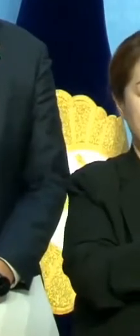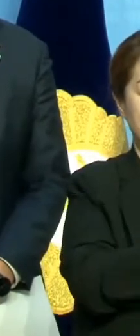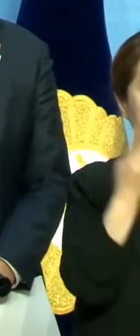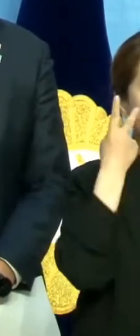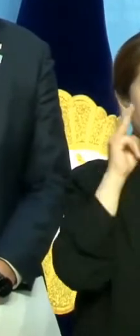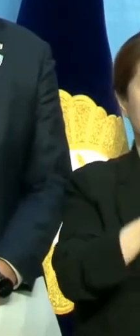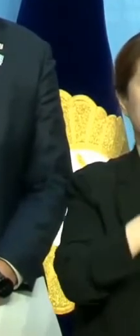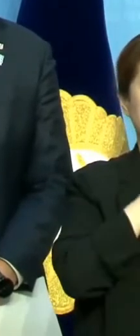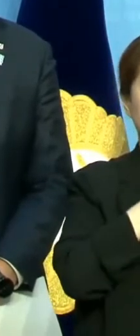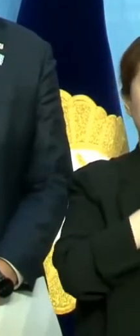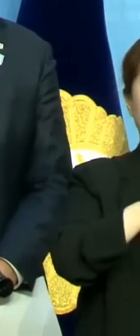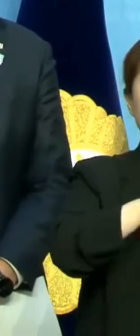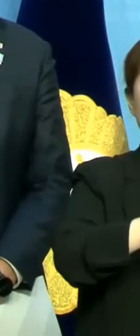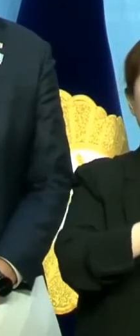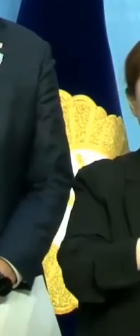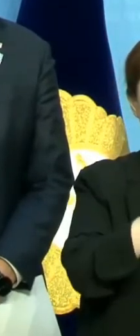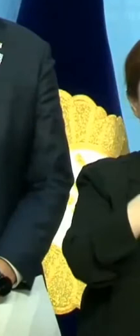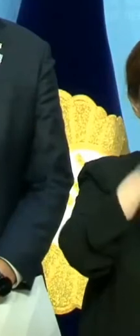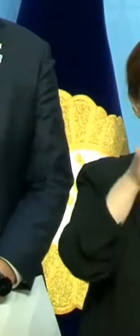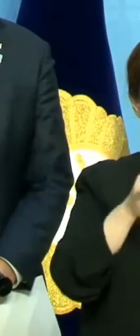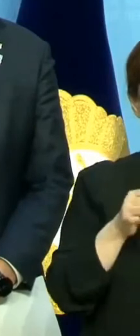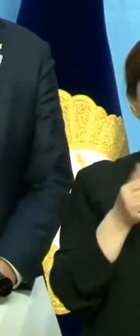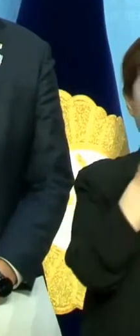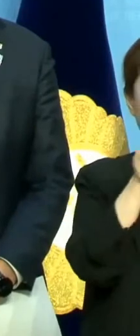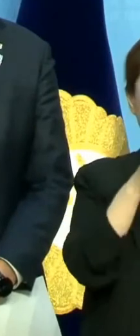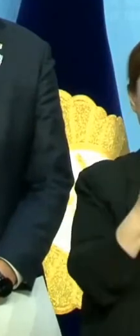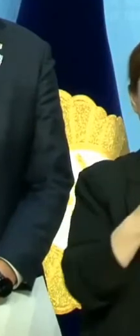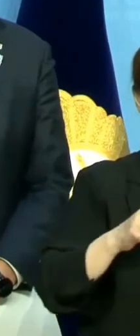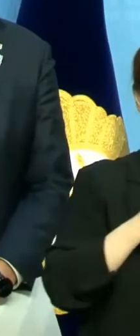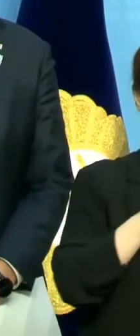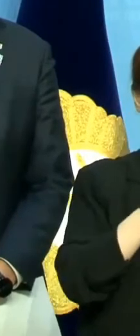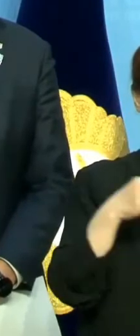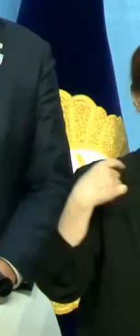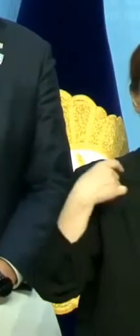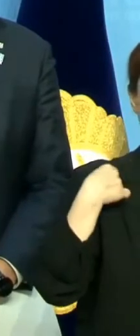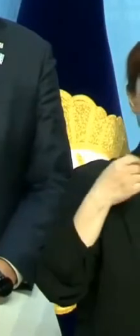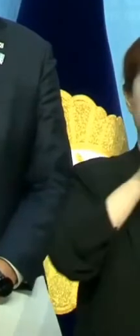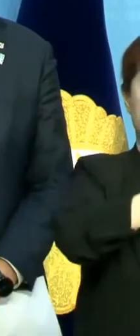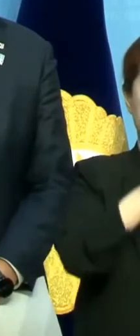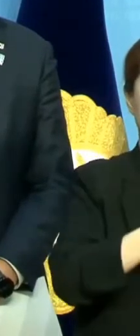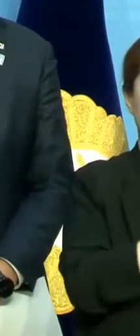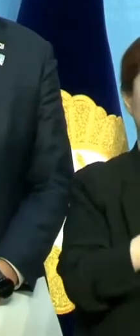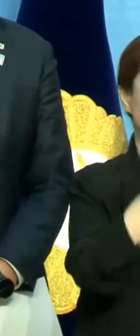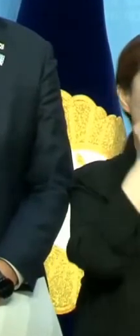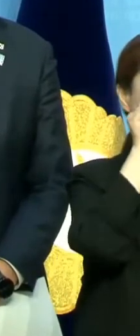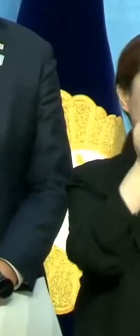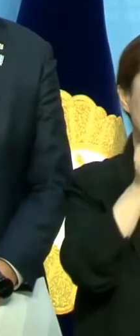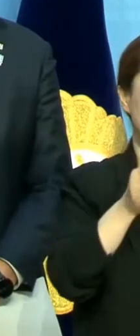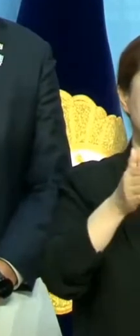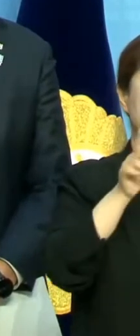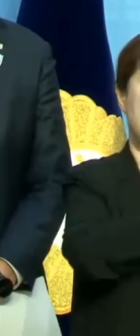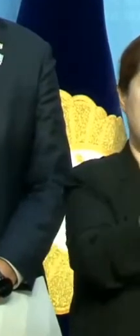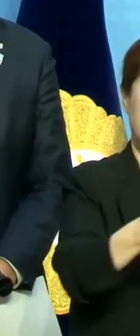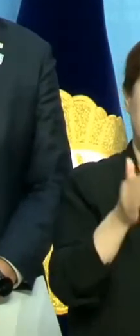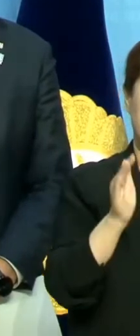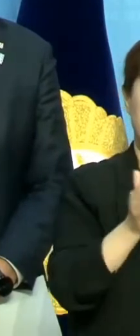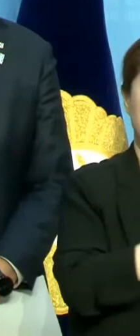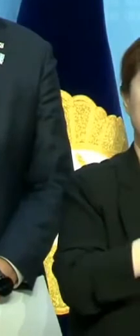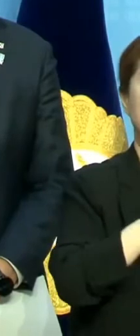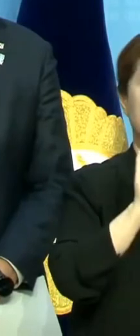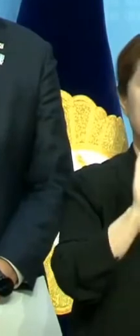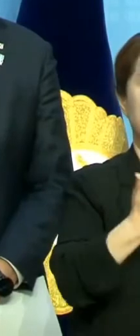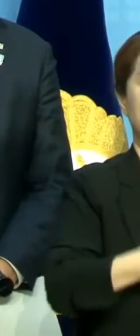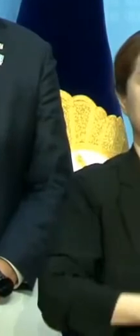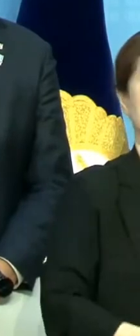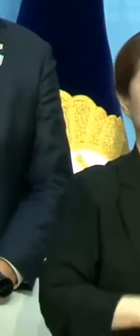선택을 한 건 현대건설 유니폼을 벗은 지 5개월이 지나서입니다.